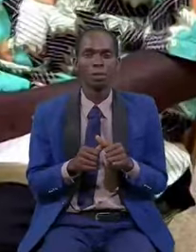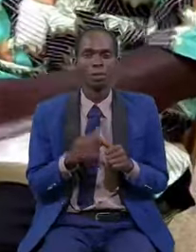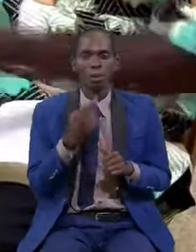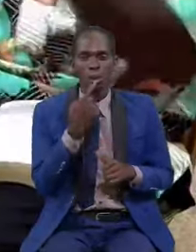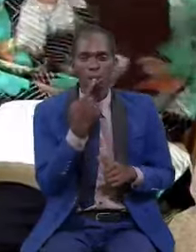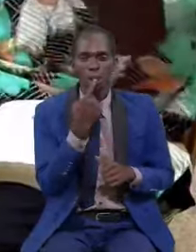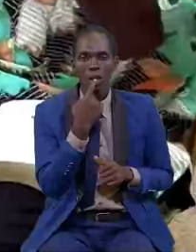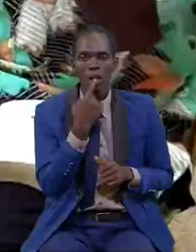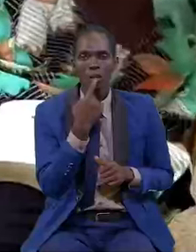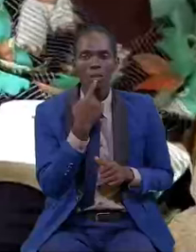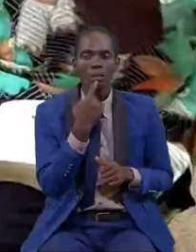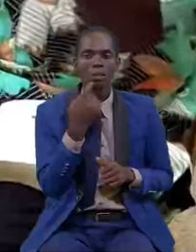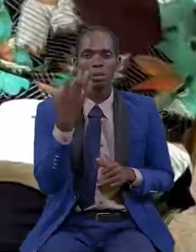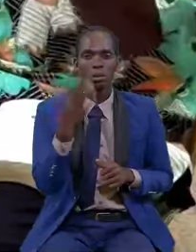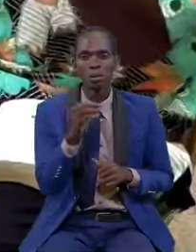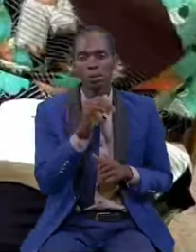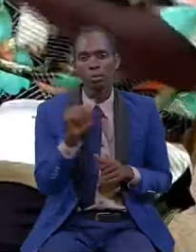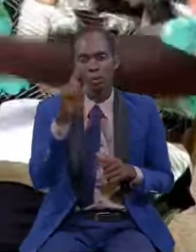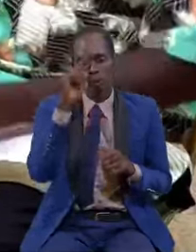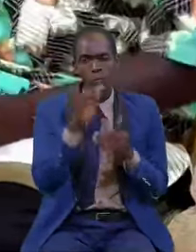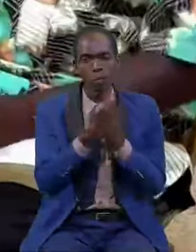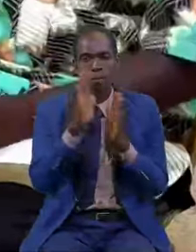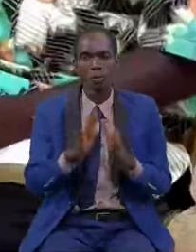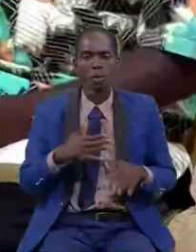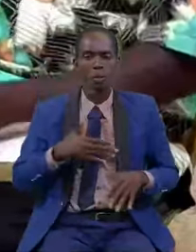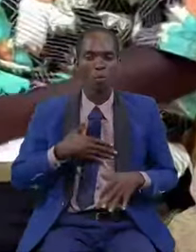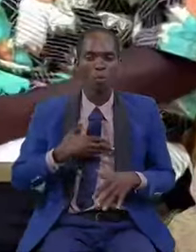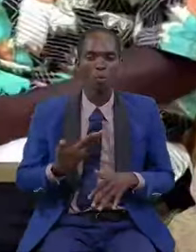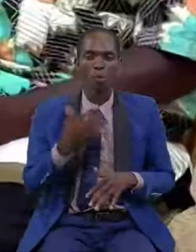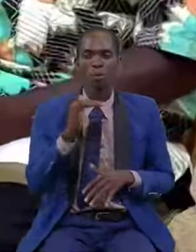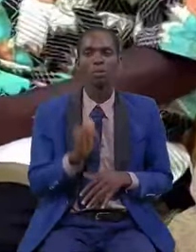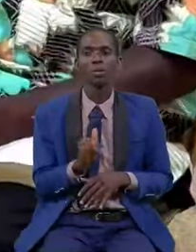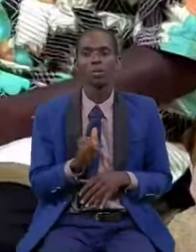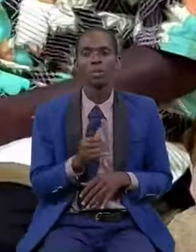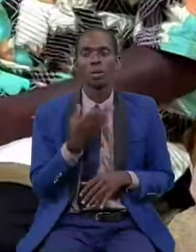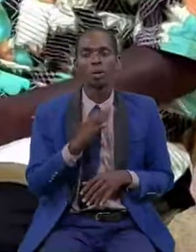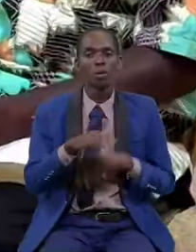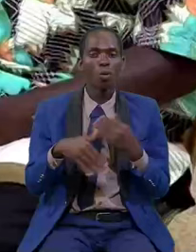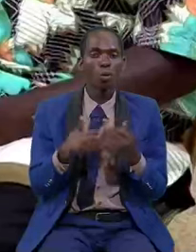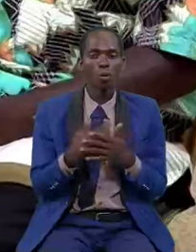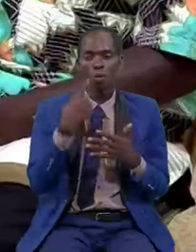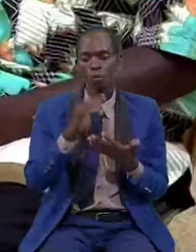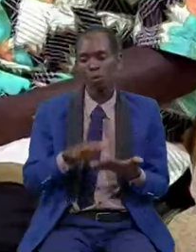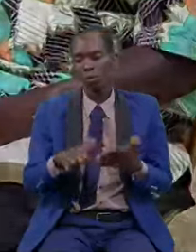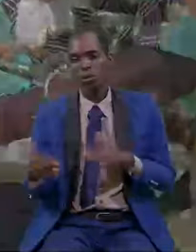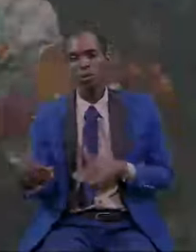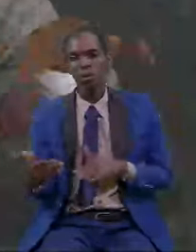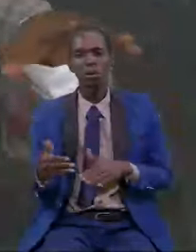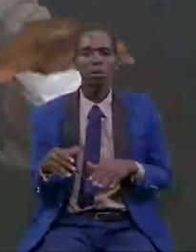langue du croyant volontairement, de ceux qui meurent en tant